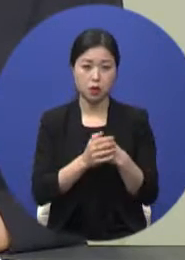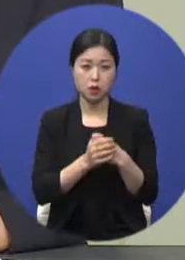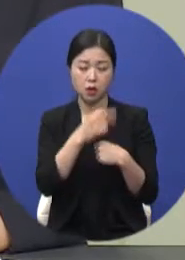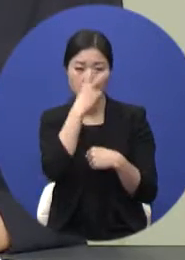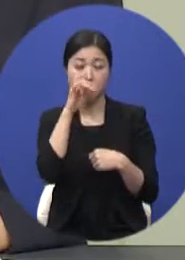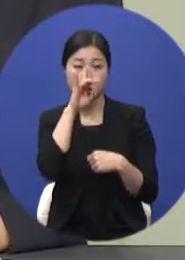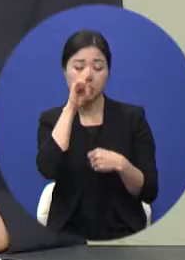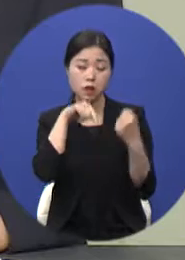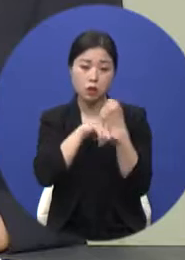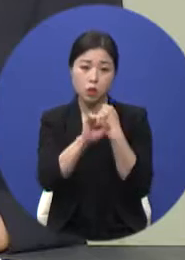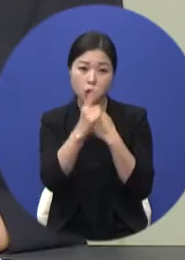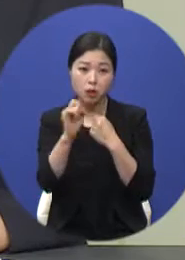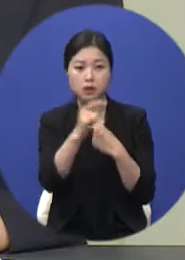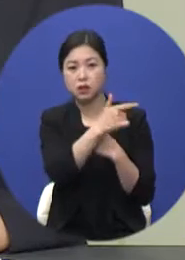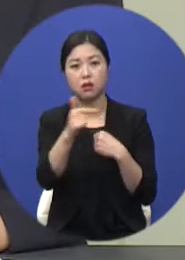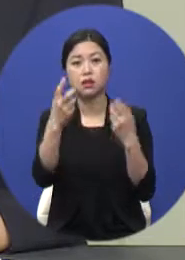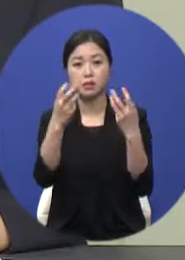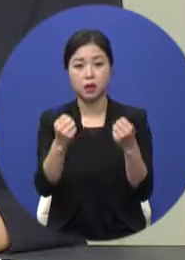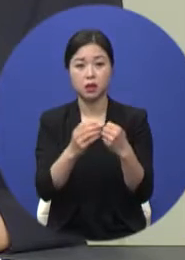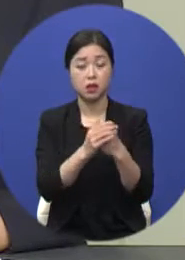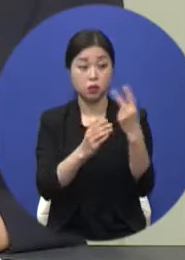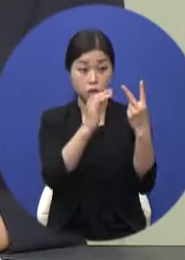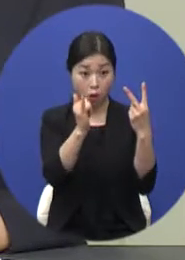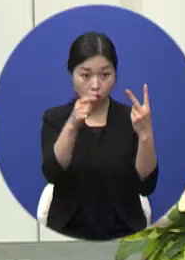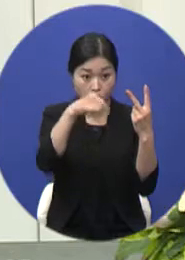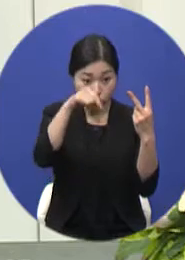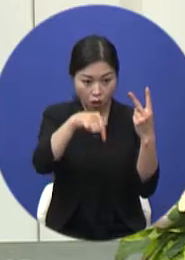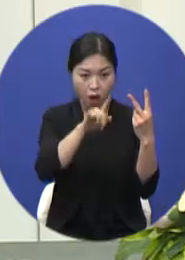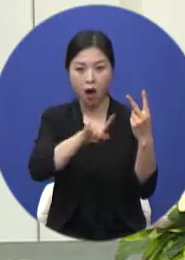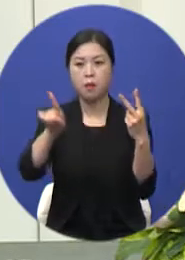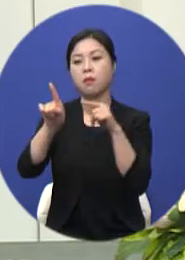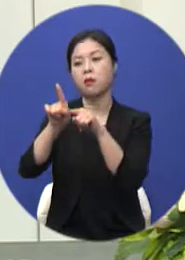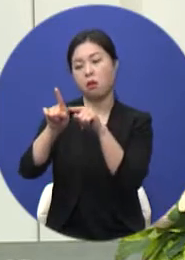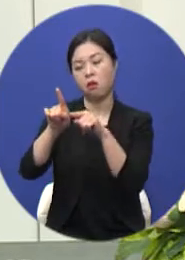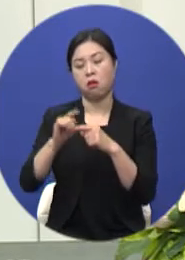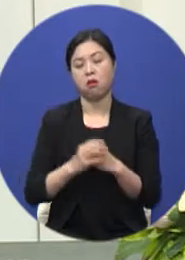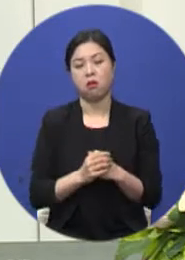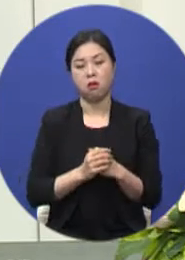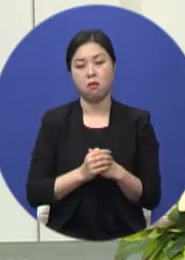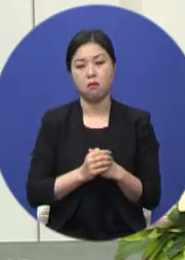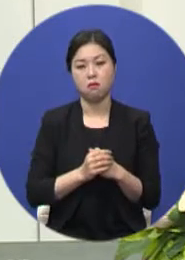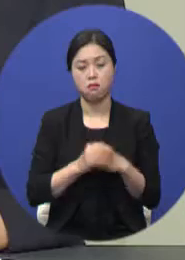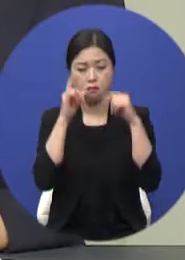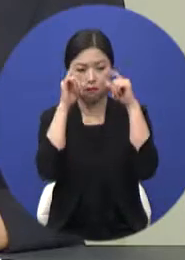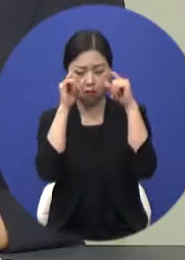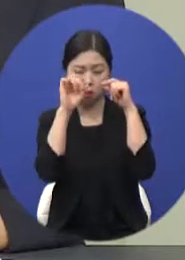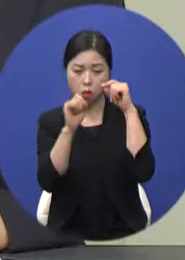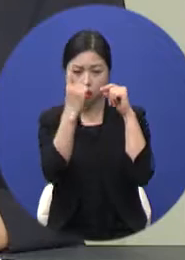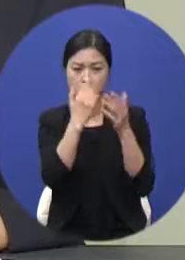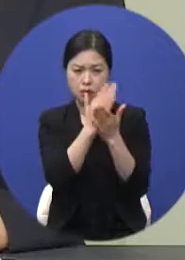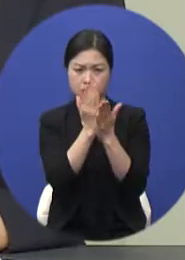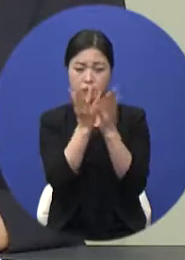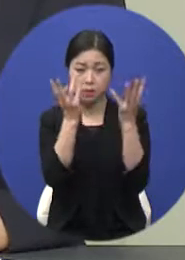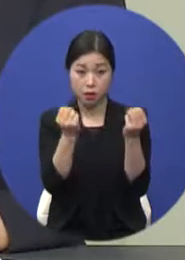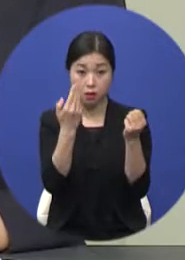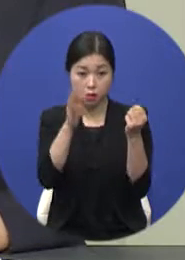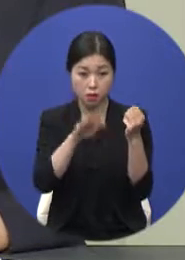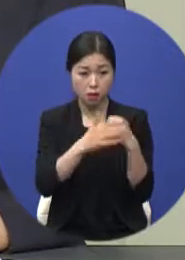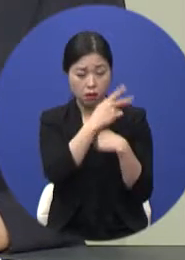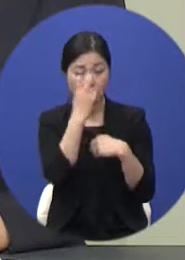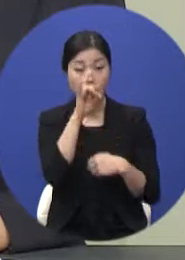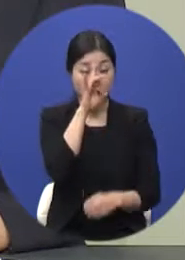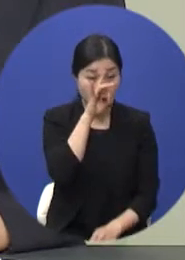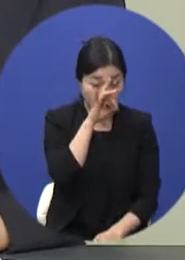많거든요. 잠을 못 주무시는 분이 일단 두 명 중에 한 명. 그러니까 불면증 유형이 많죠. 너무 유형이 많기 때문에. 근데 이분 같은 경우는 잠을 시작도 못